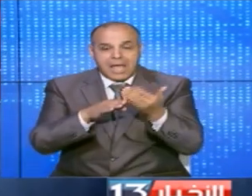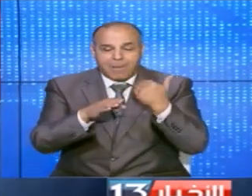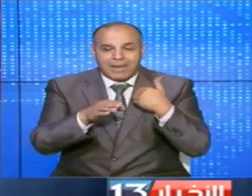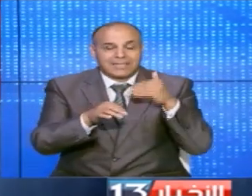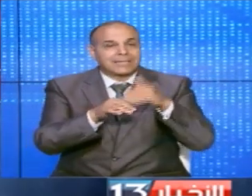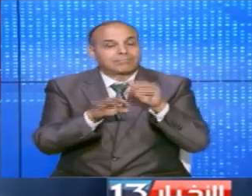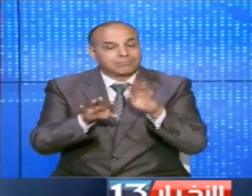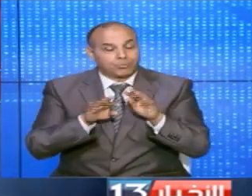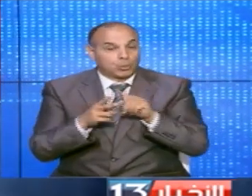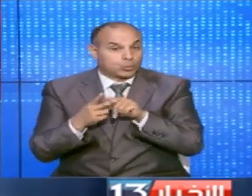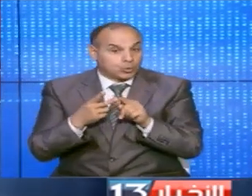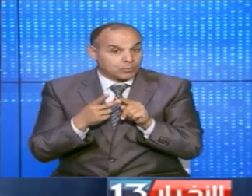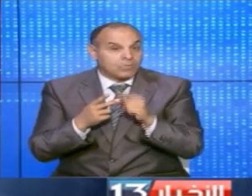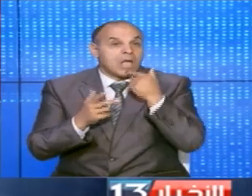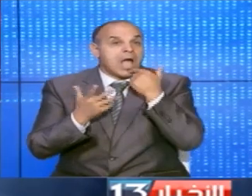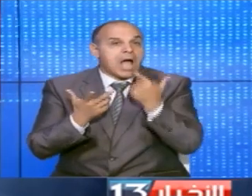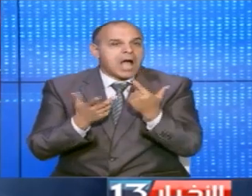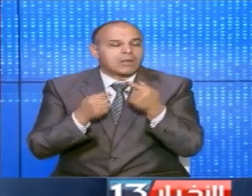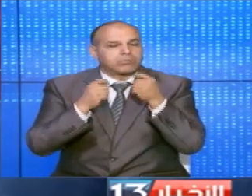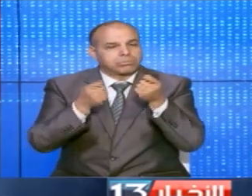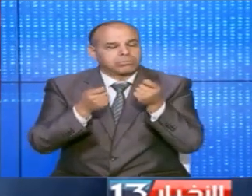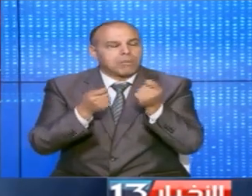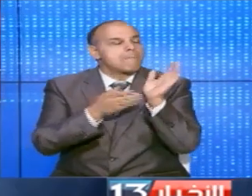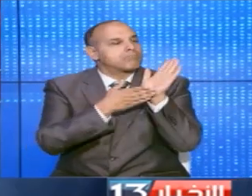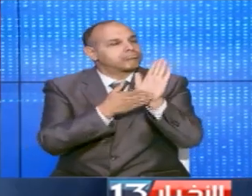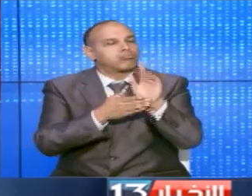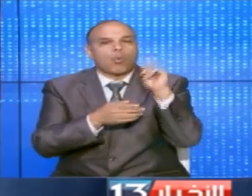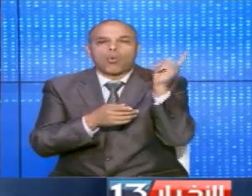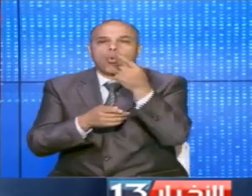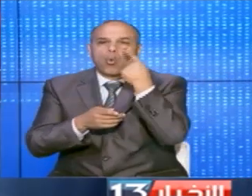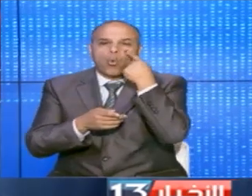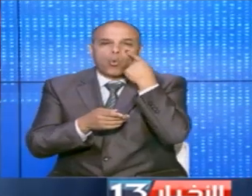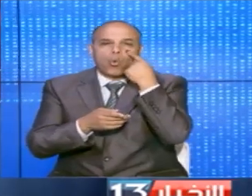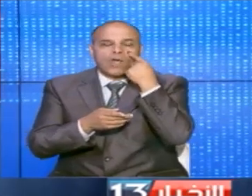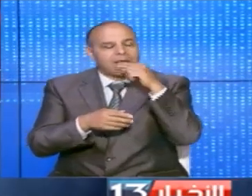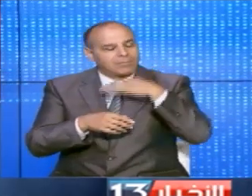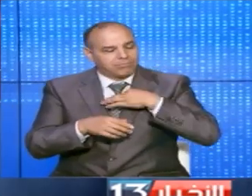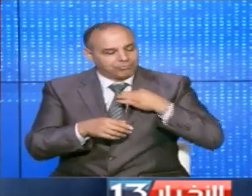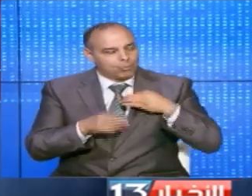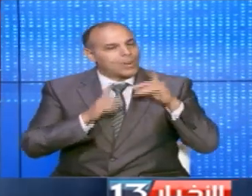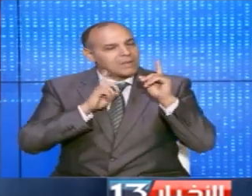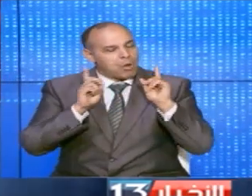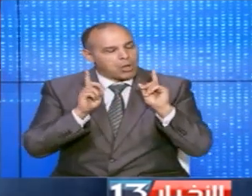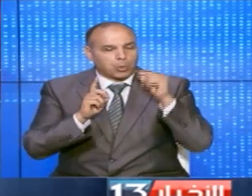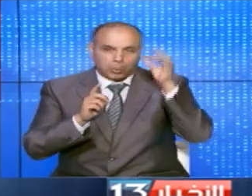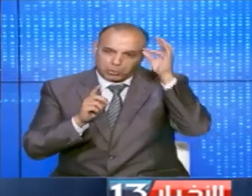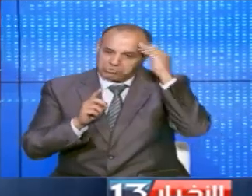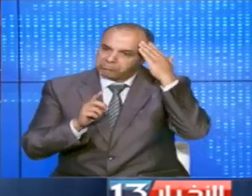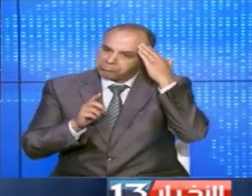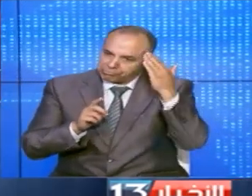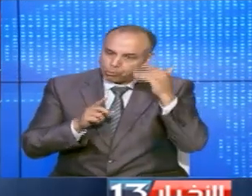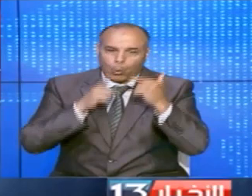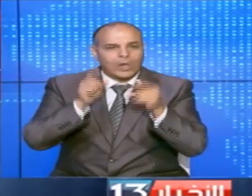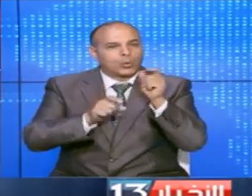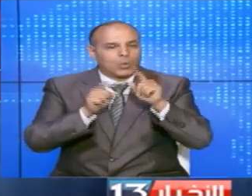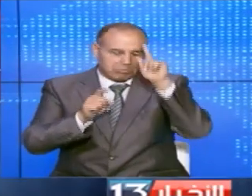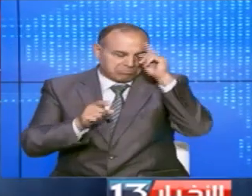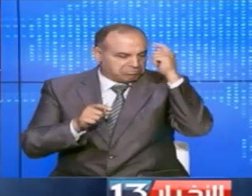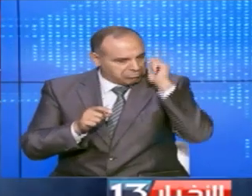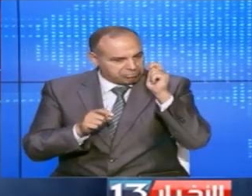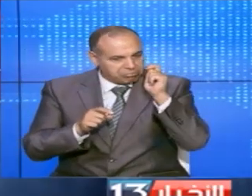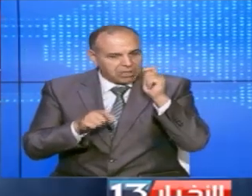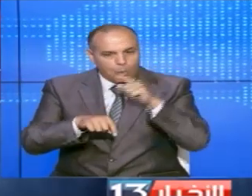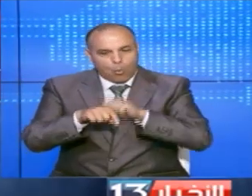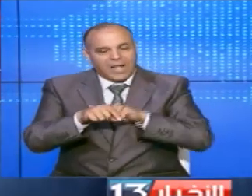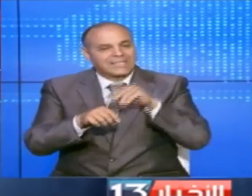الانتخابات التشريعيه اعطي مثالا جديدا عن السلوك المدني والديمقراطي الذي تحلى به التونسي طيله